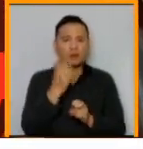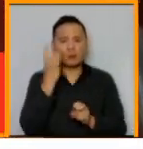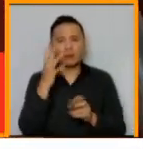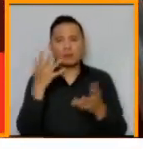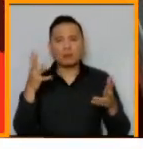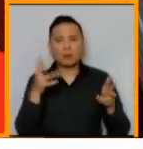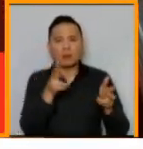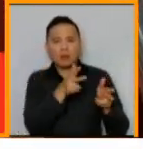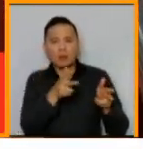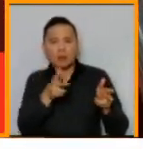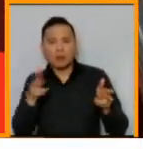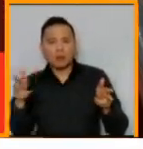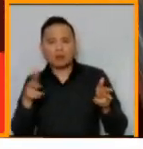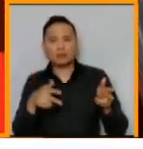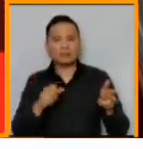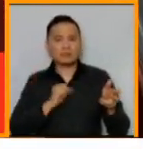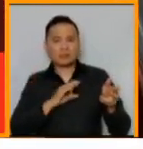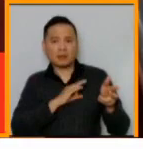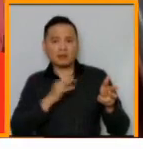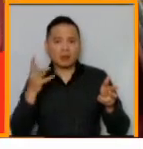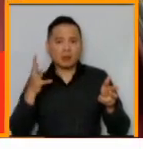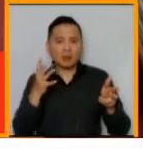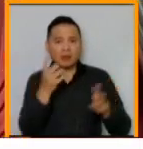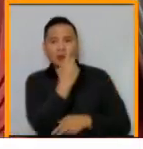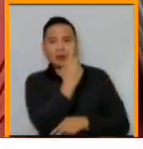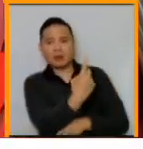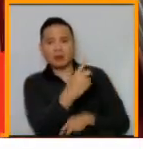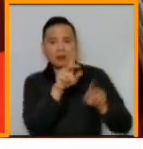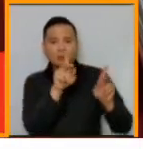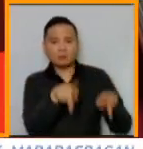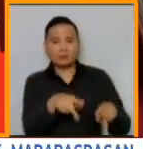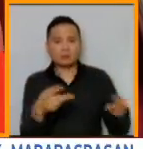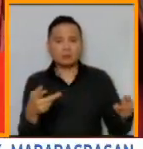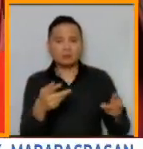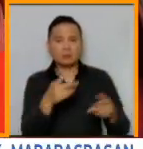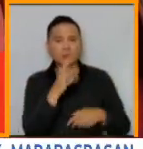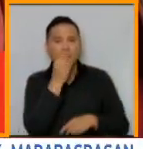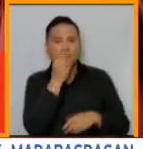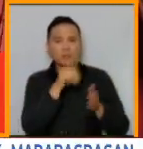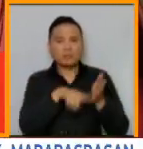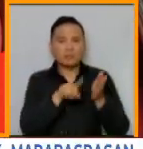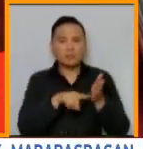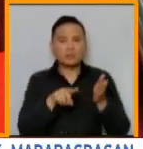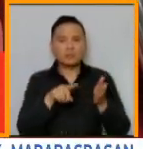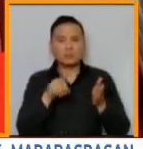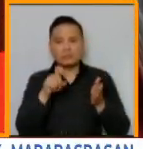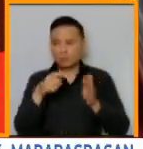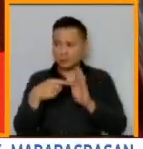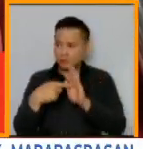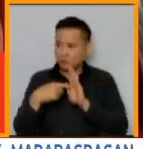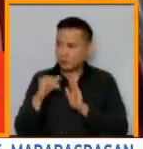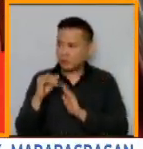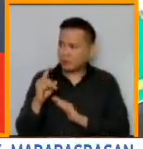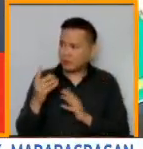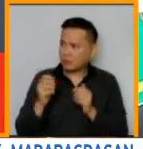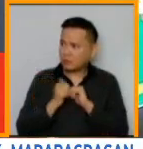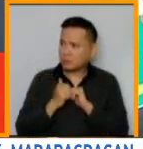Nag-iisa lang kami. Siyempre masasala ko ba itang ID. Kaya wala tayo magawa. Kailangan